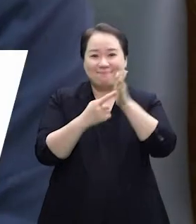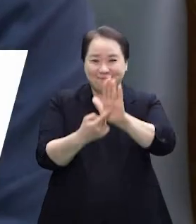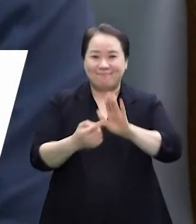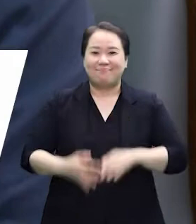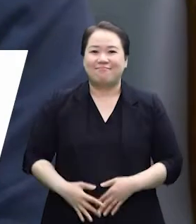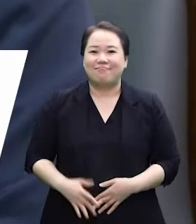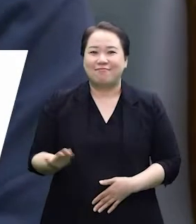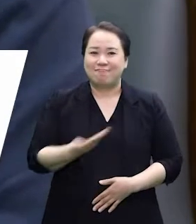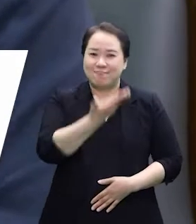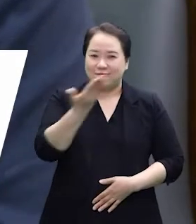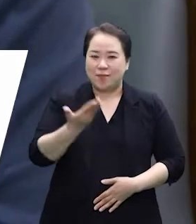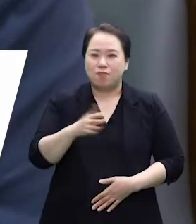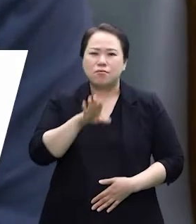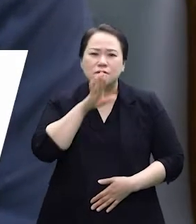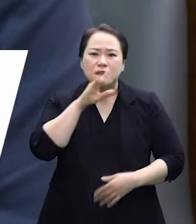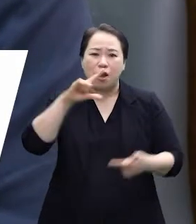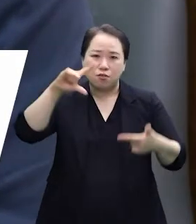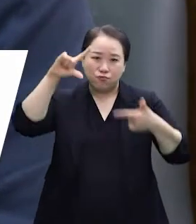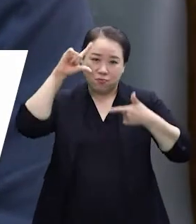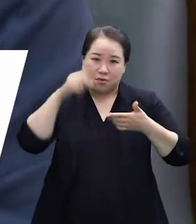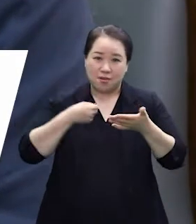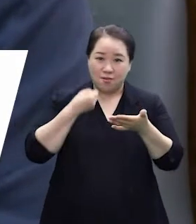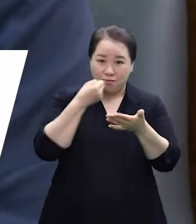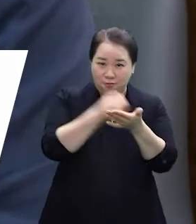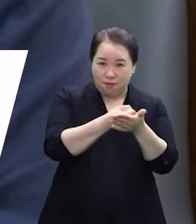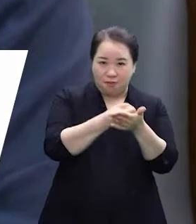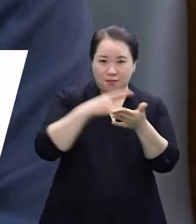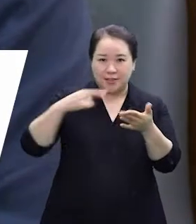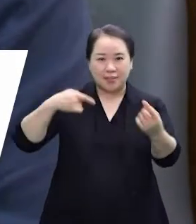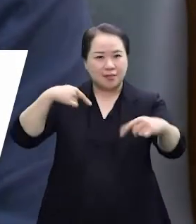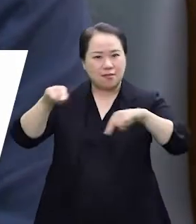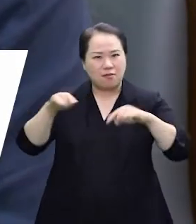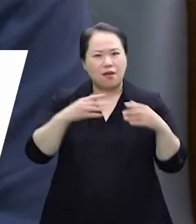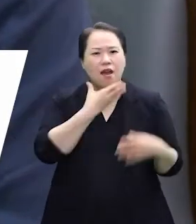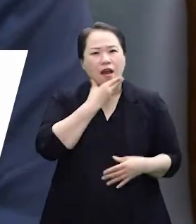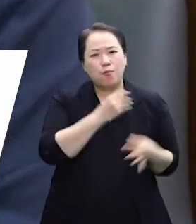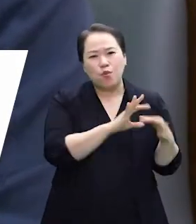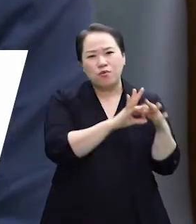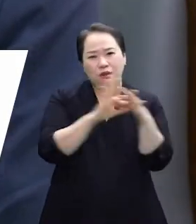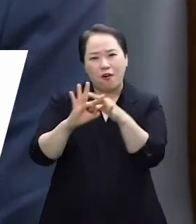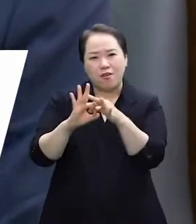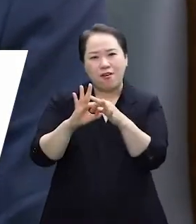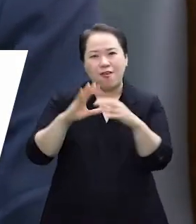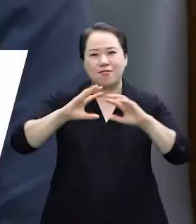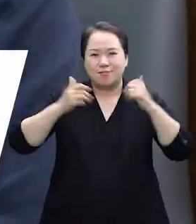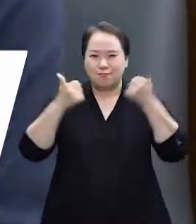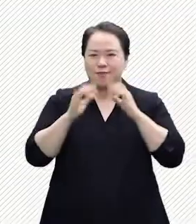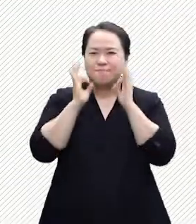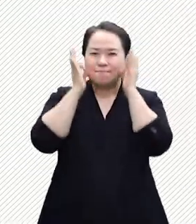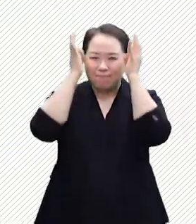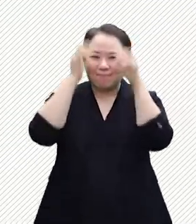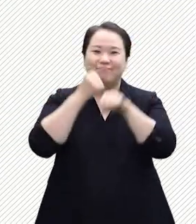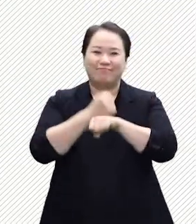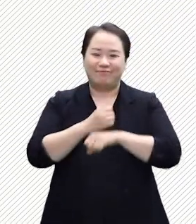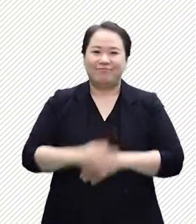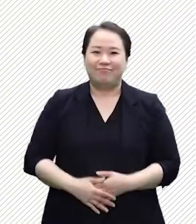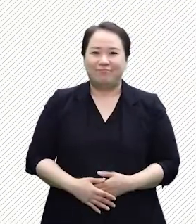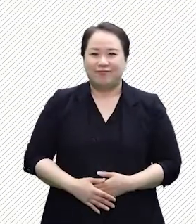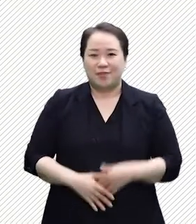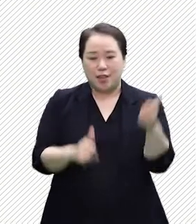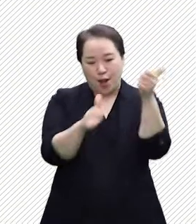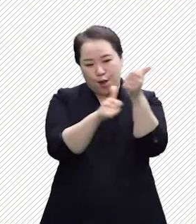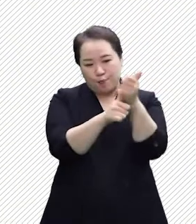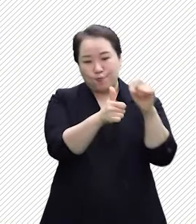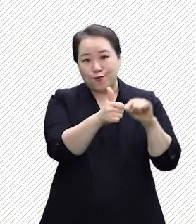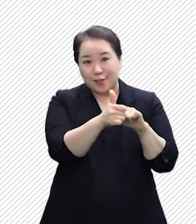도민이 진정한 주인이 되어 스스로 결정한 정책이 행복으로 이어지도록 하는 의회가 되겠습니다. 이어